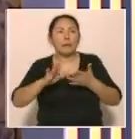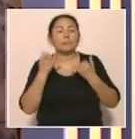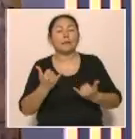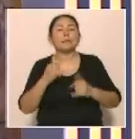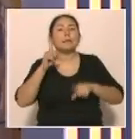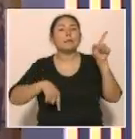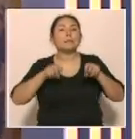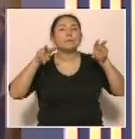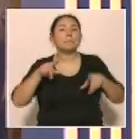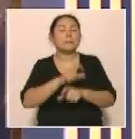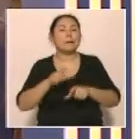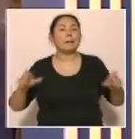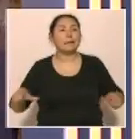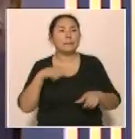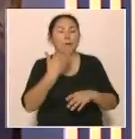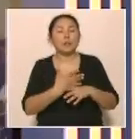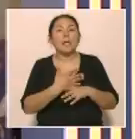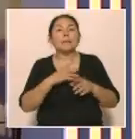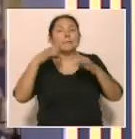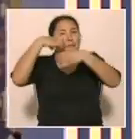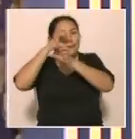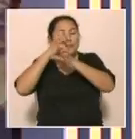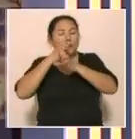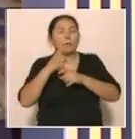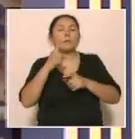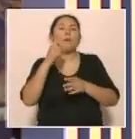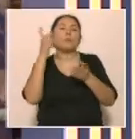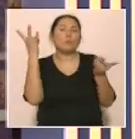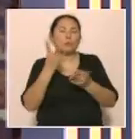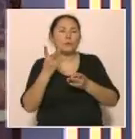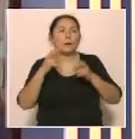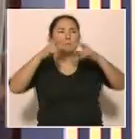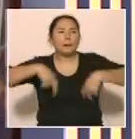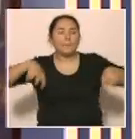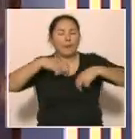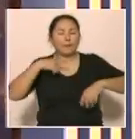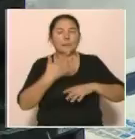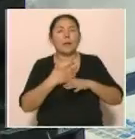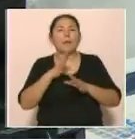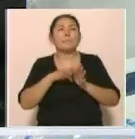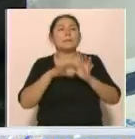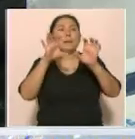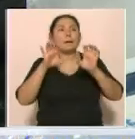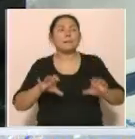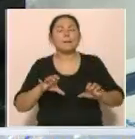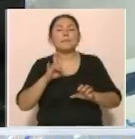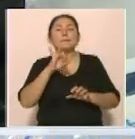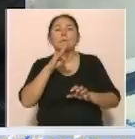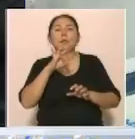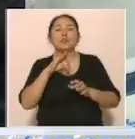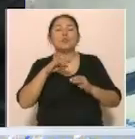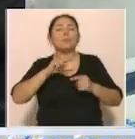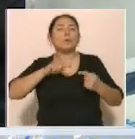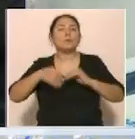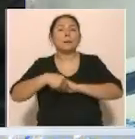кейбір мамандар айласын асырып, зерттеуден өтуге келген тұрғындардан ақы алып келген. Саладағы заңсыз парақорлықты сыбайлас жемқорлыққа